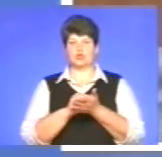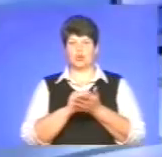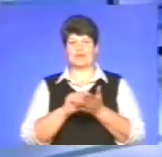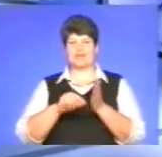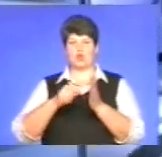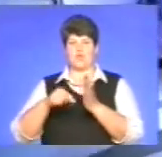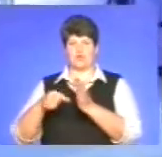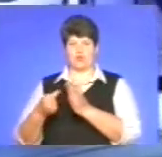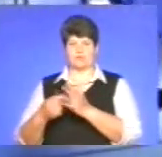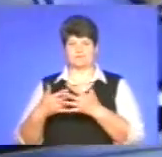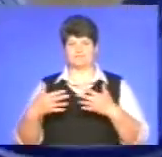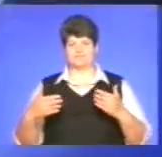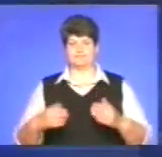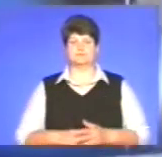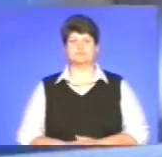довідок.